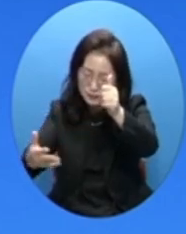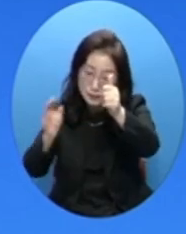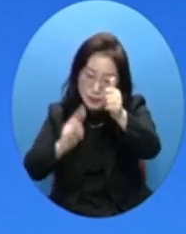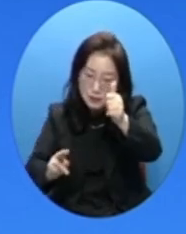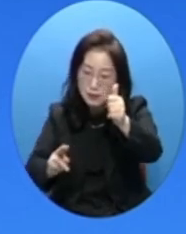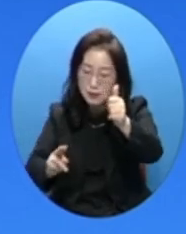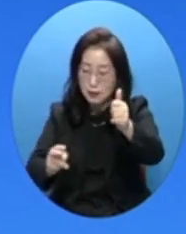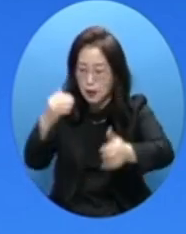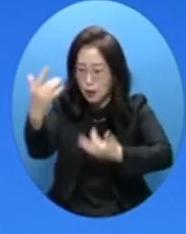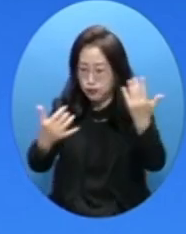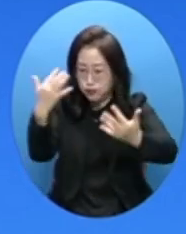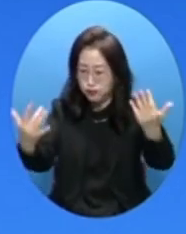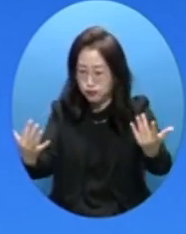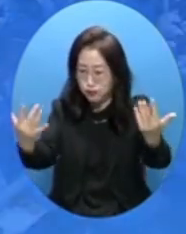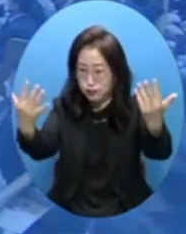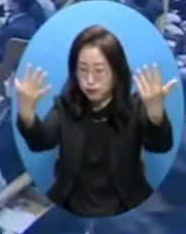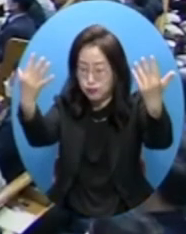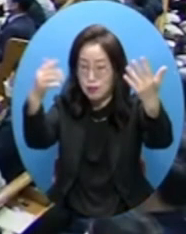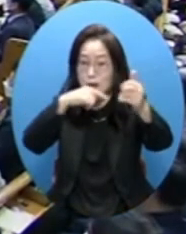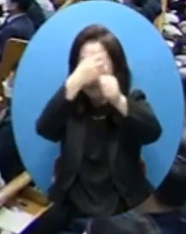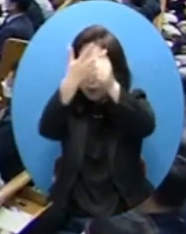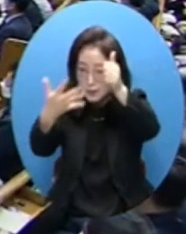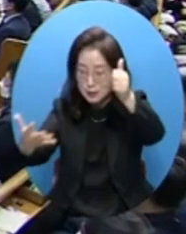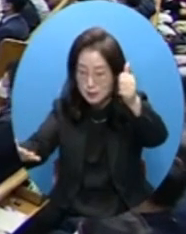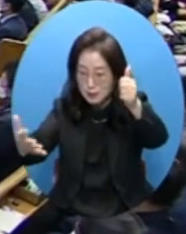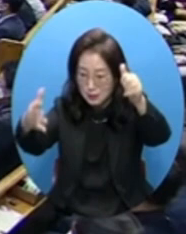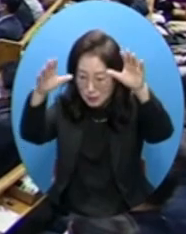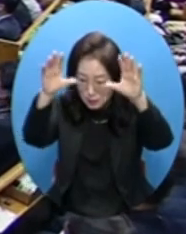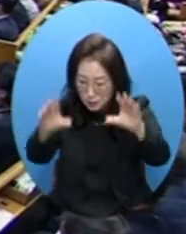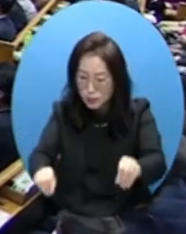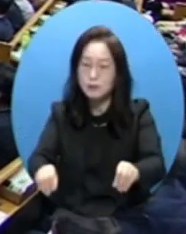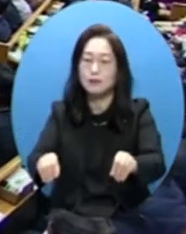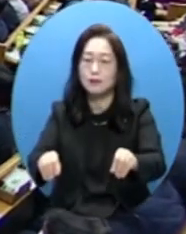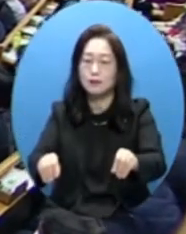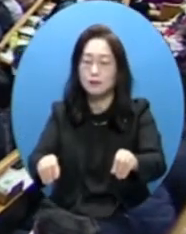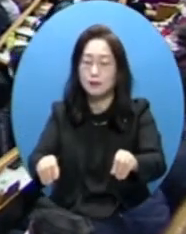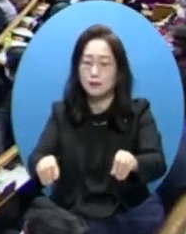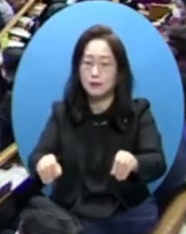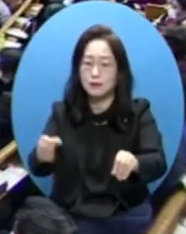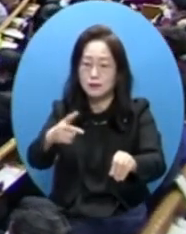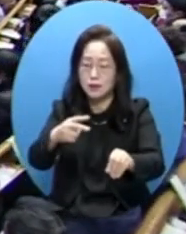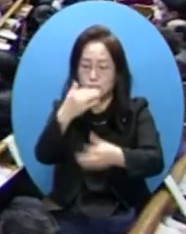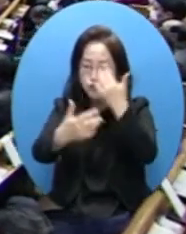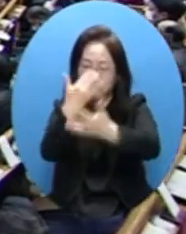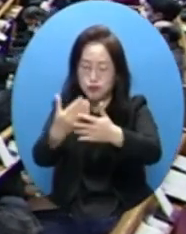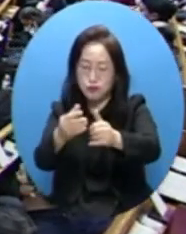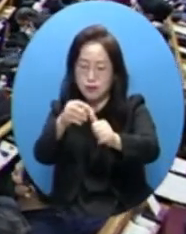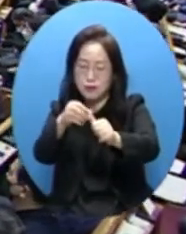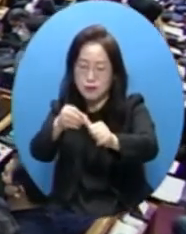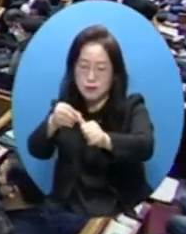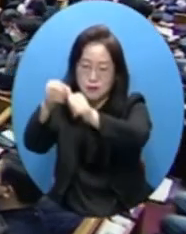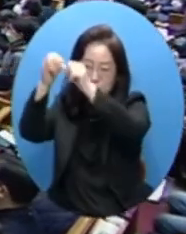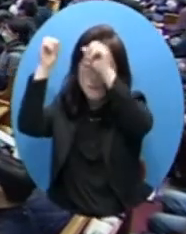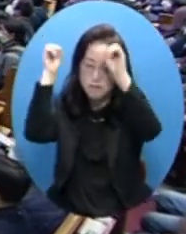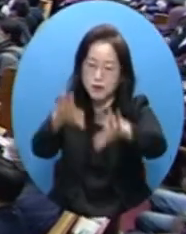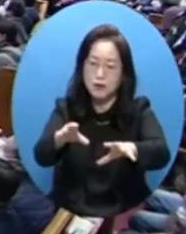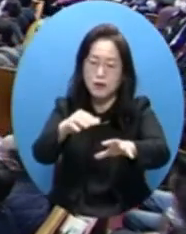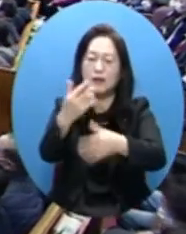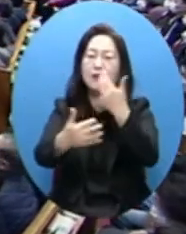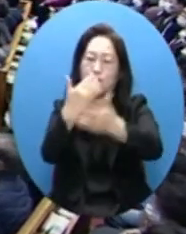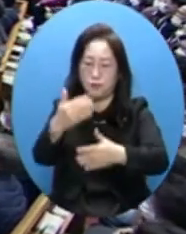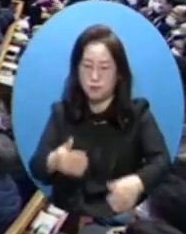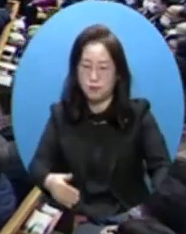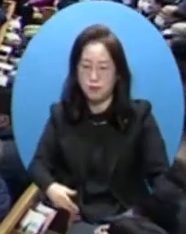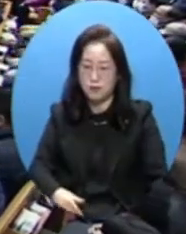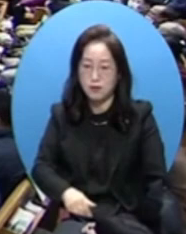불이 꺼질 정도였다고 합니다. 그리고 나서 그 시체를 다시 불속에 던져 태웠습니다. 기독교 신앙은 이와 같은 순교자들의